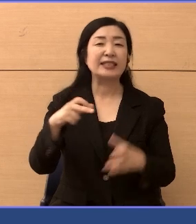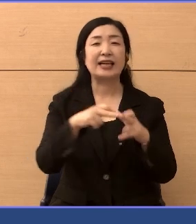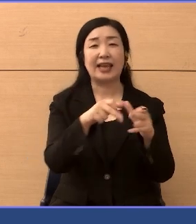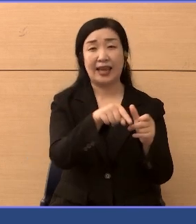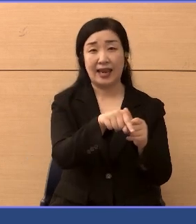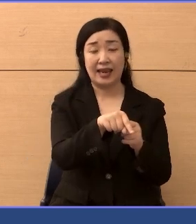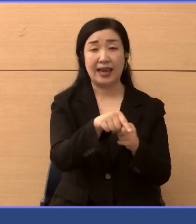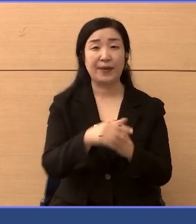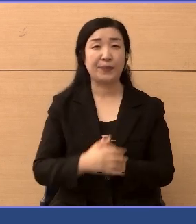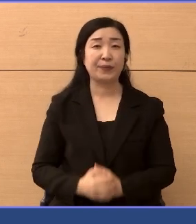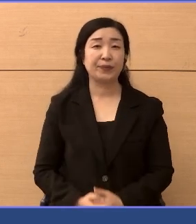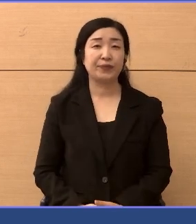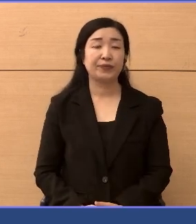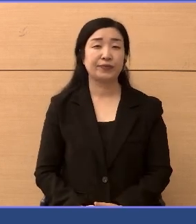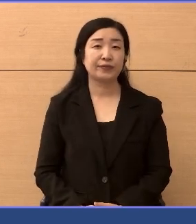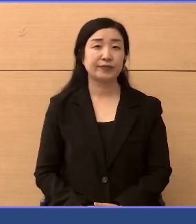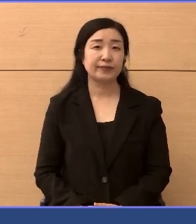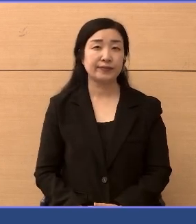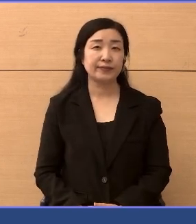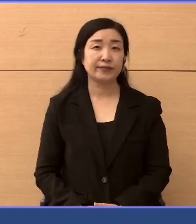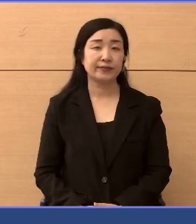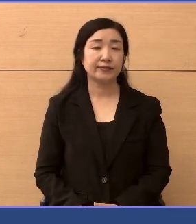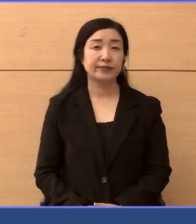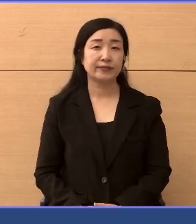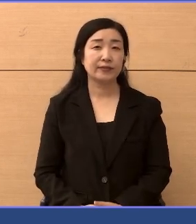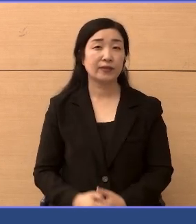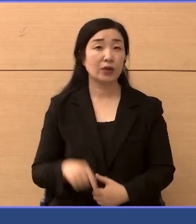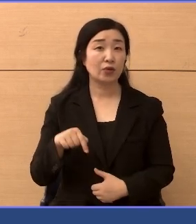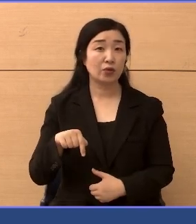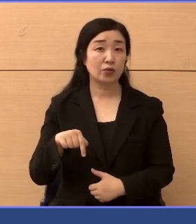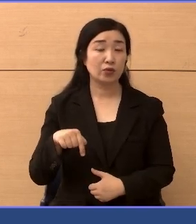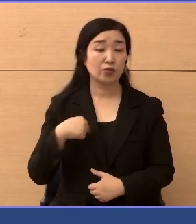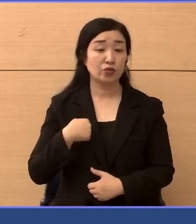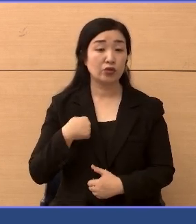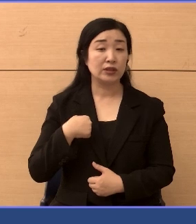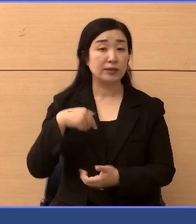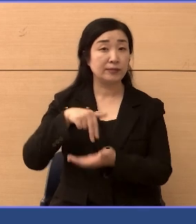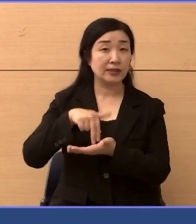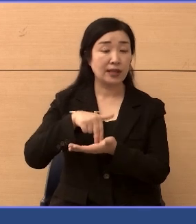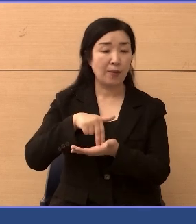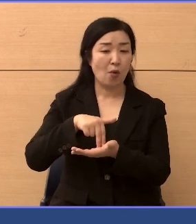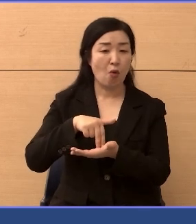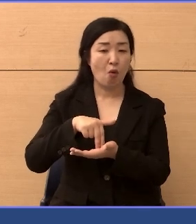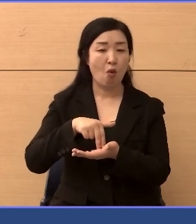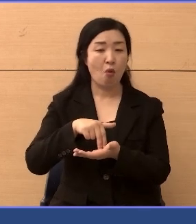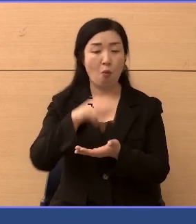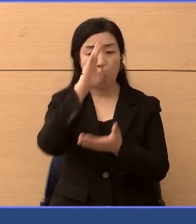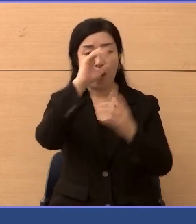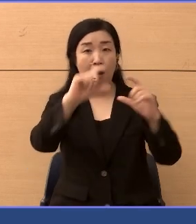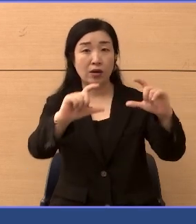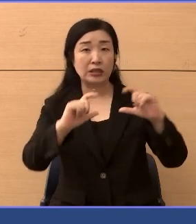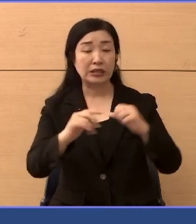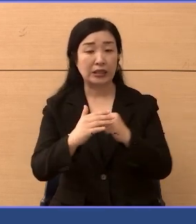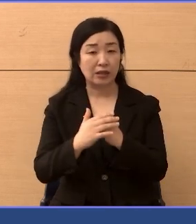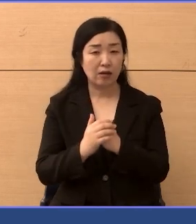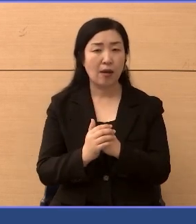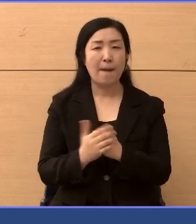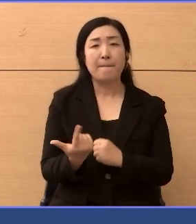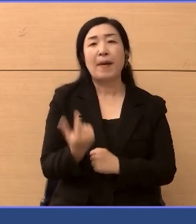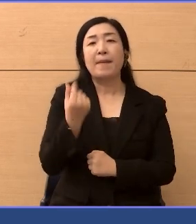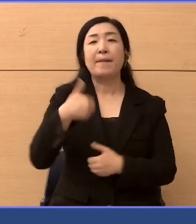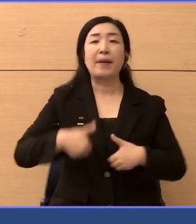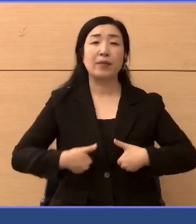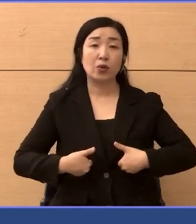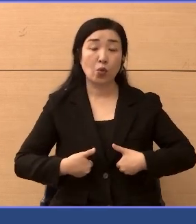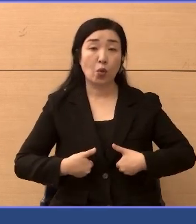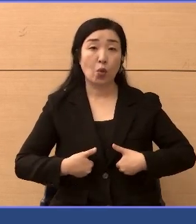important 것인데요. that 그렇기 from an early 때문에 age we 우리가 start to 이러한 identify 사람들의 이 what 진단을 the 빨리 하는 individual 것이 with 굉장히 ASD 중요합니다. is